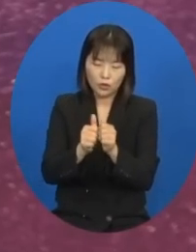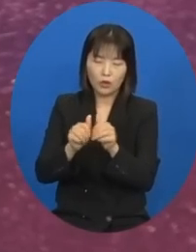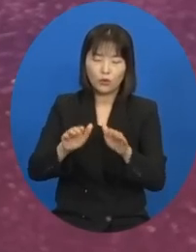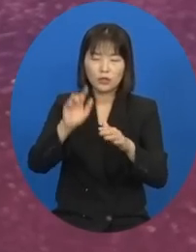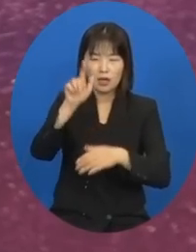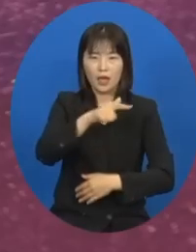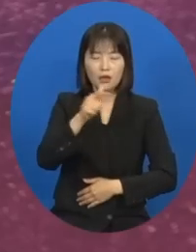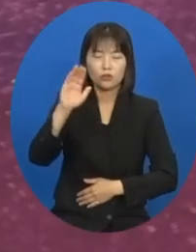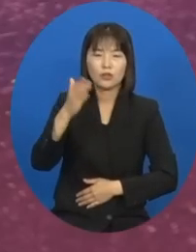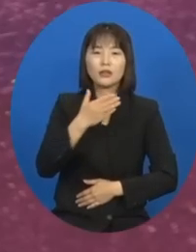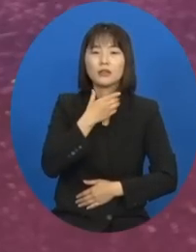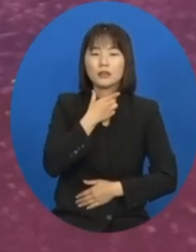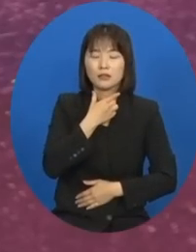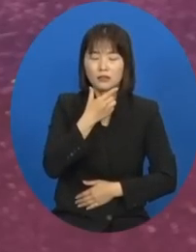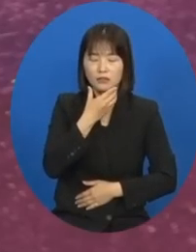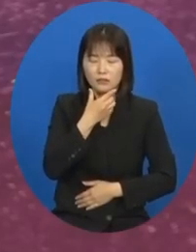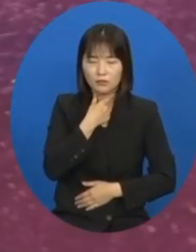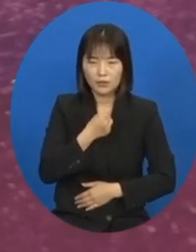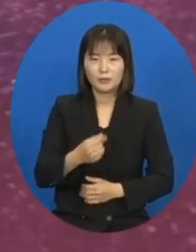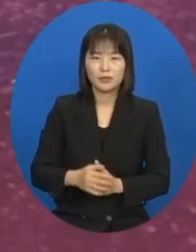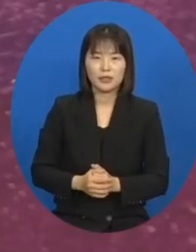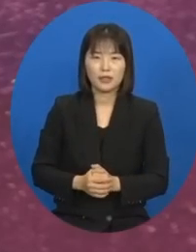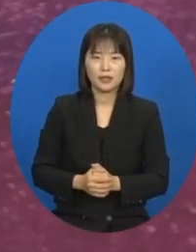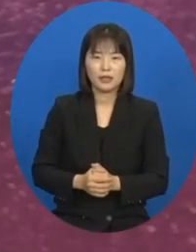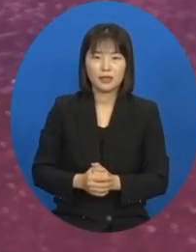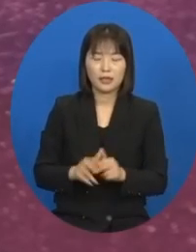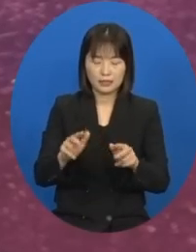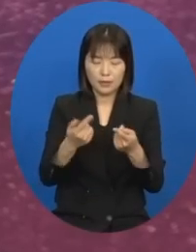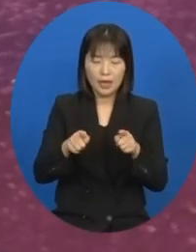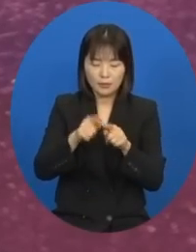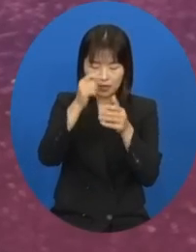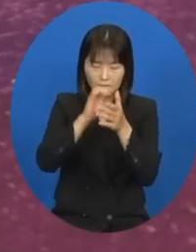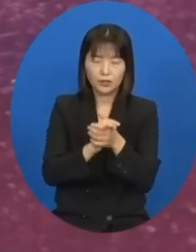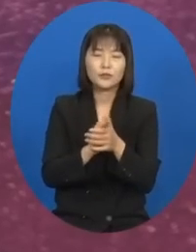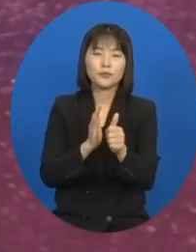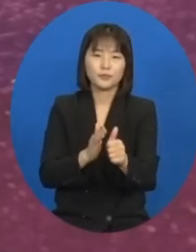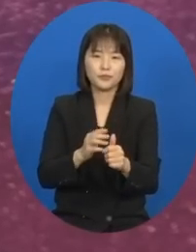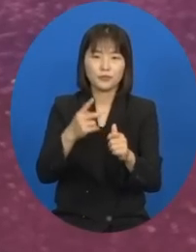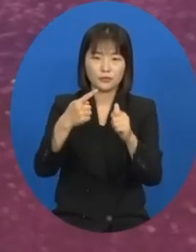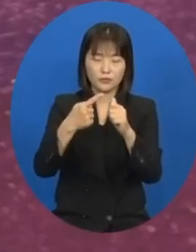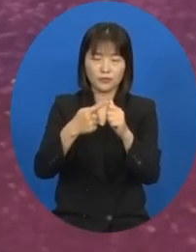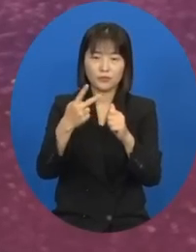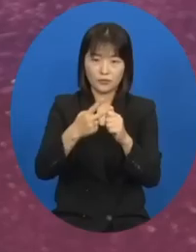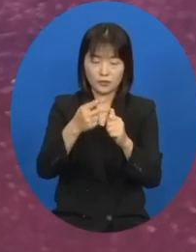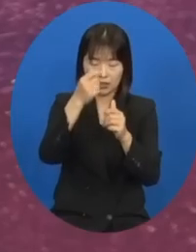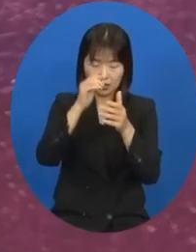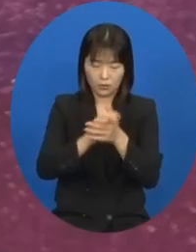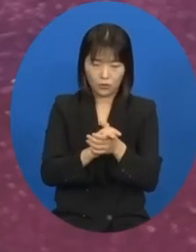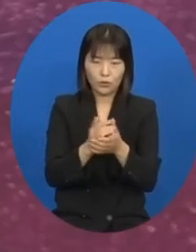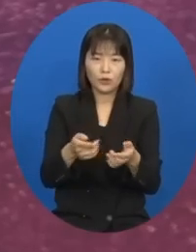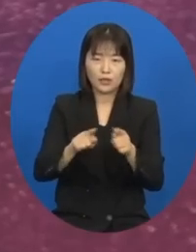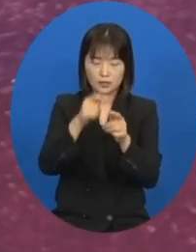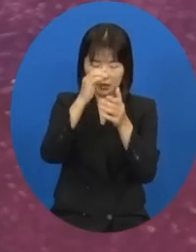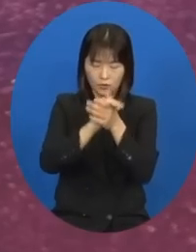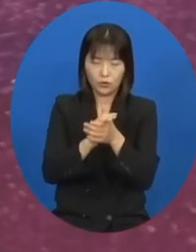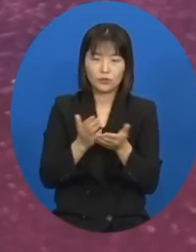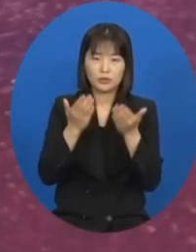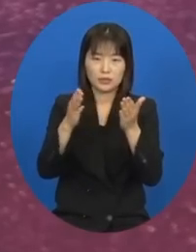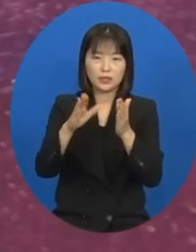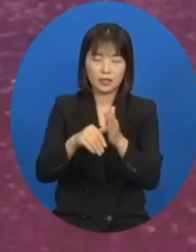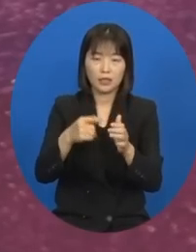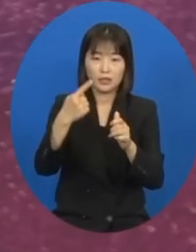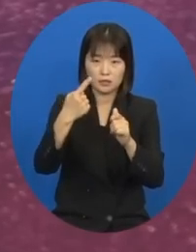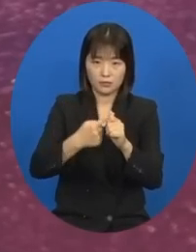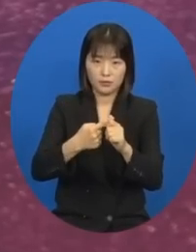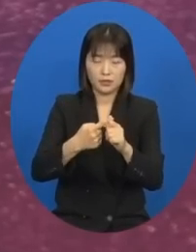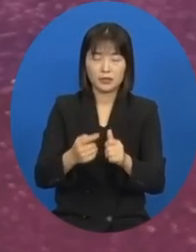되시기를 바랍니다이 시간에 함께 기도하였으면 좋겠습니다 두 가지 기도 제목으로 함께 기도하실 텐데 먼저 첫 번째 기도